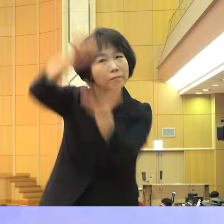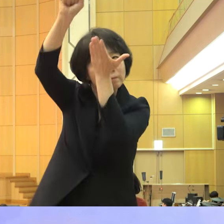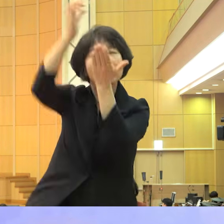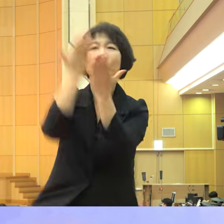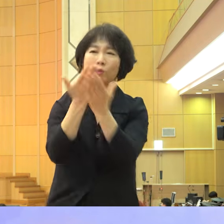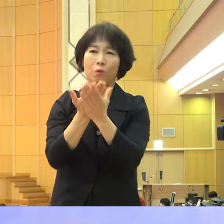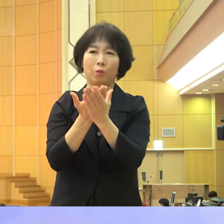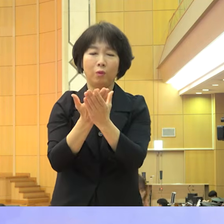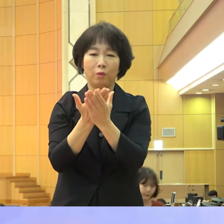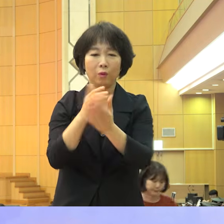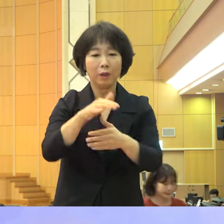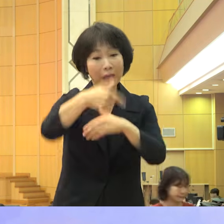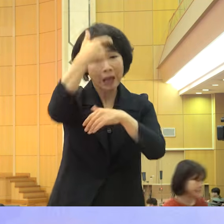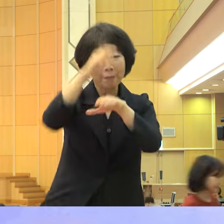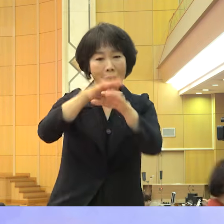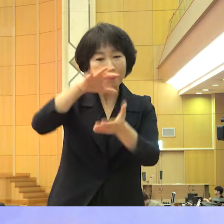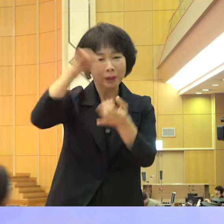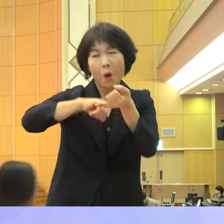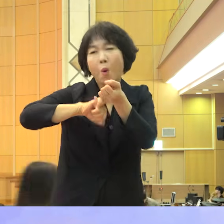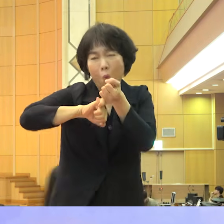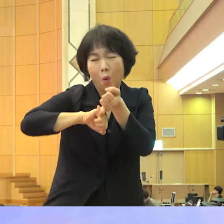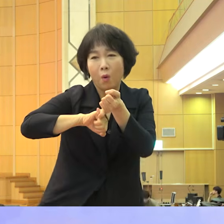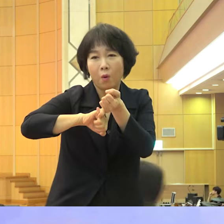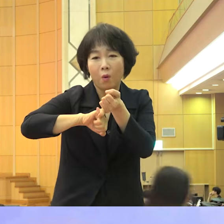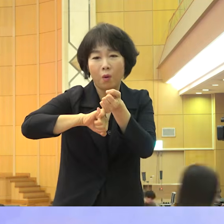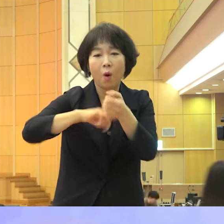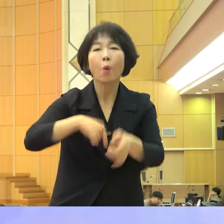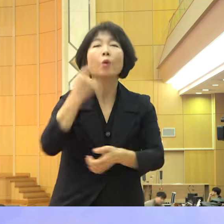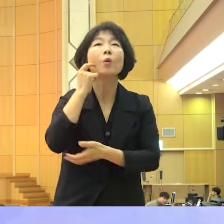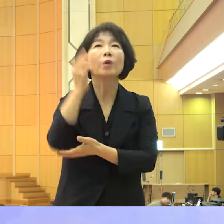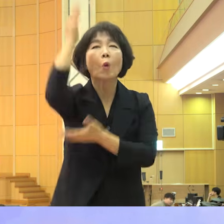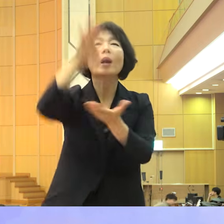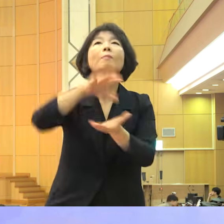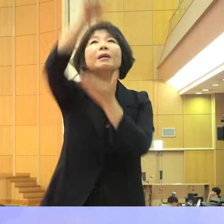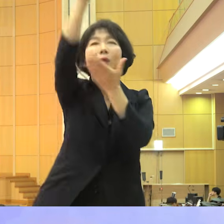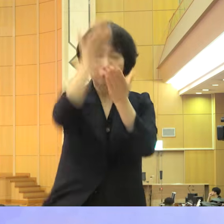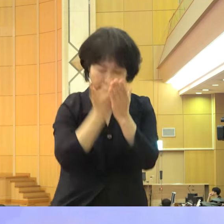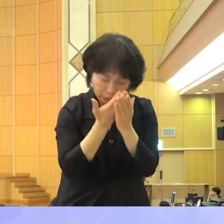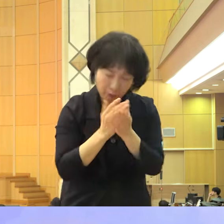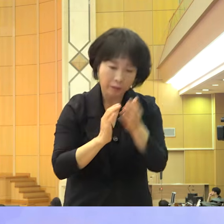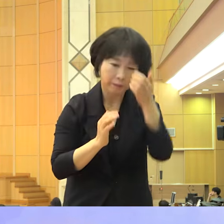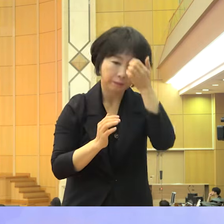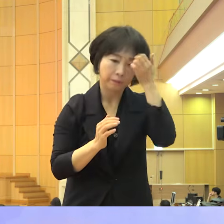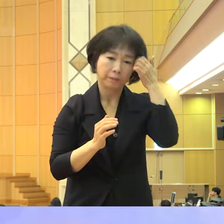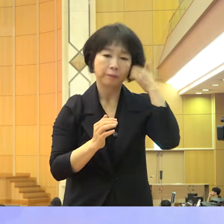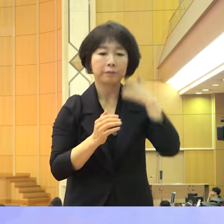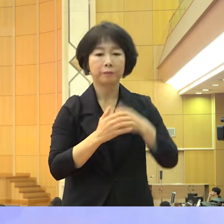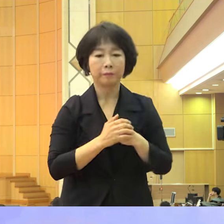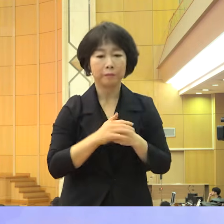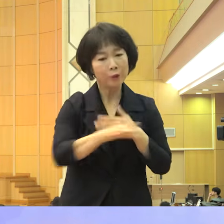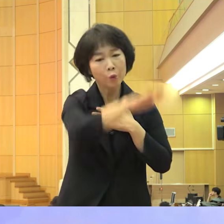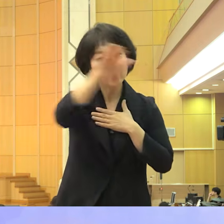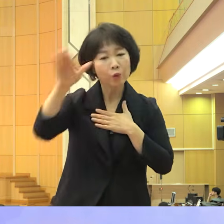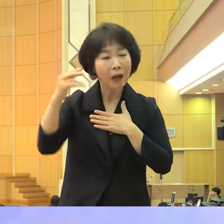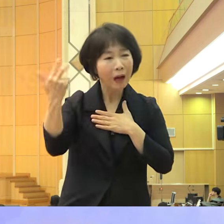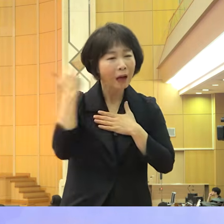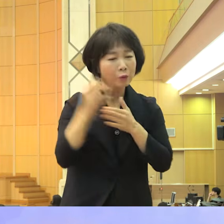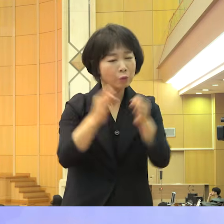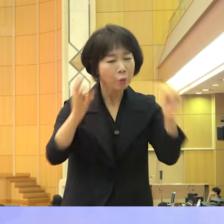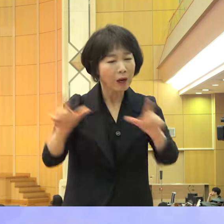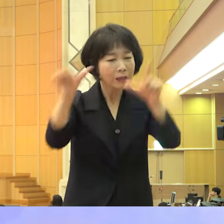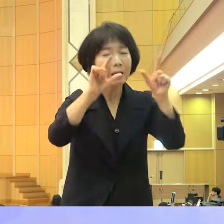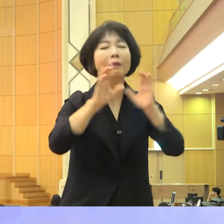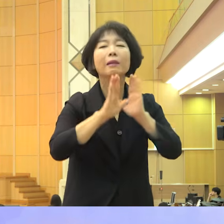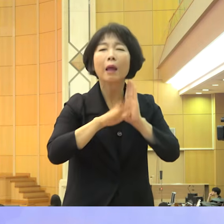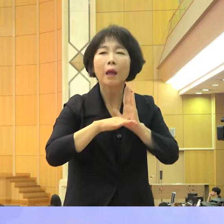예배 드릴 때에 이 예배를 받아 허명하시고 홀로 영광 받아 주시옵소서. 저희들 한 주간도 세상에서